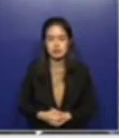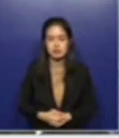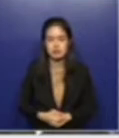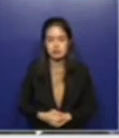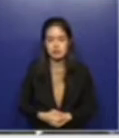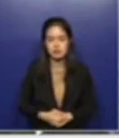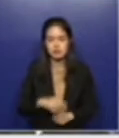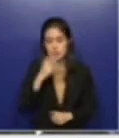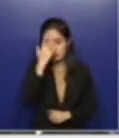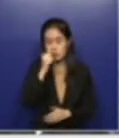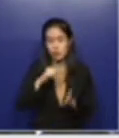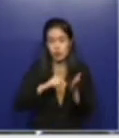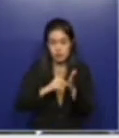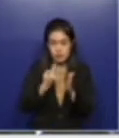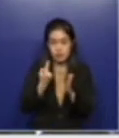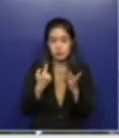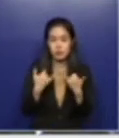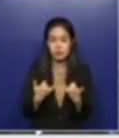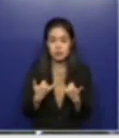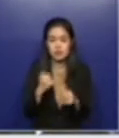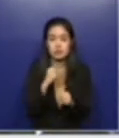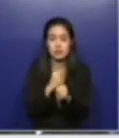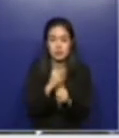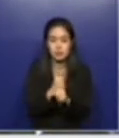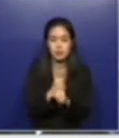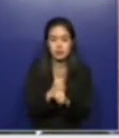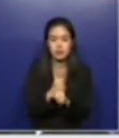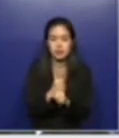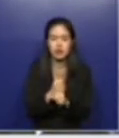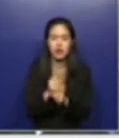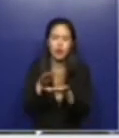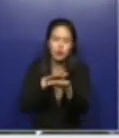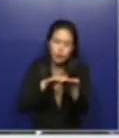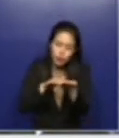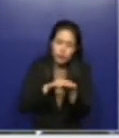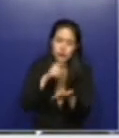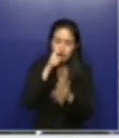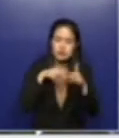เพราะสิ่งแรกที่ท่านต้องทำเนี่ยคือการขอโทษพี่น้องประชาชน